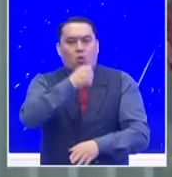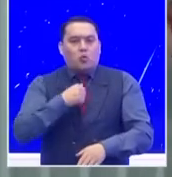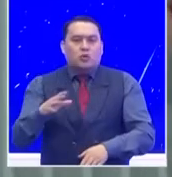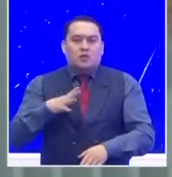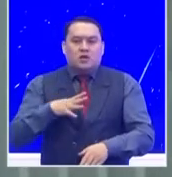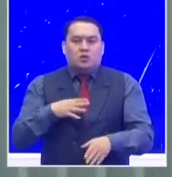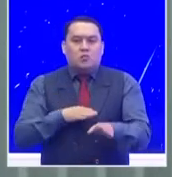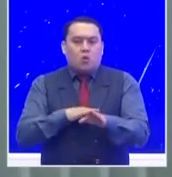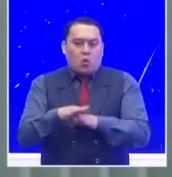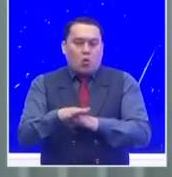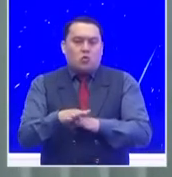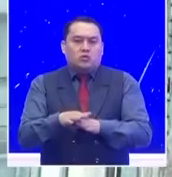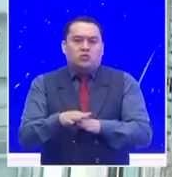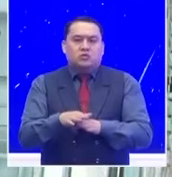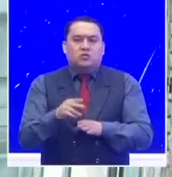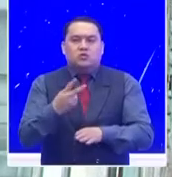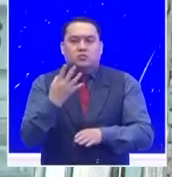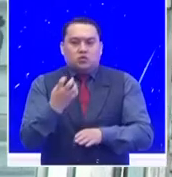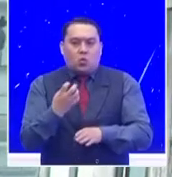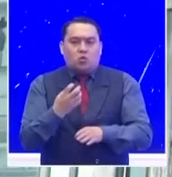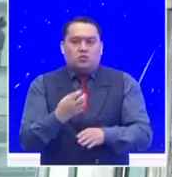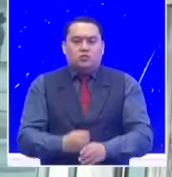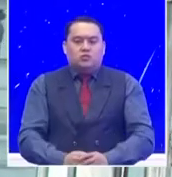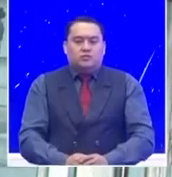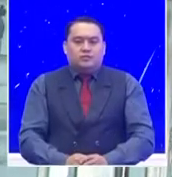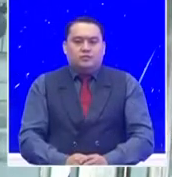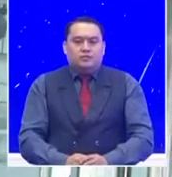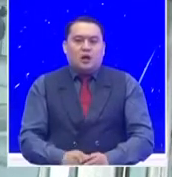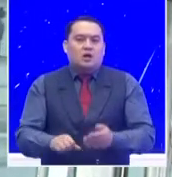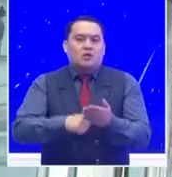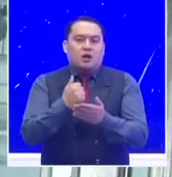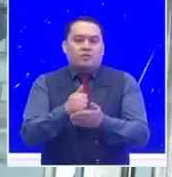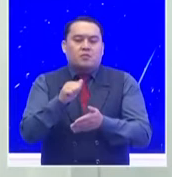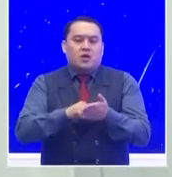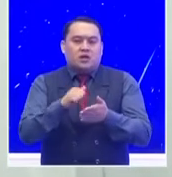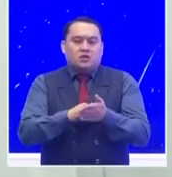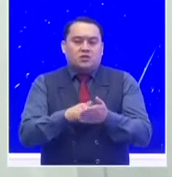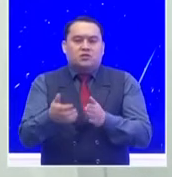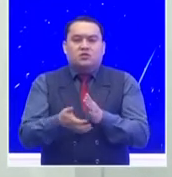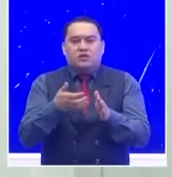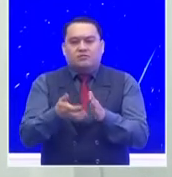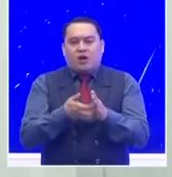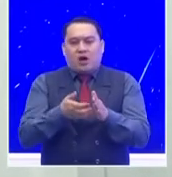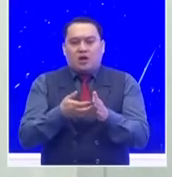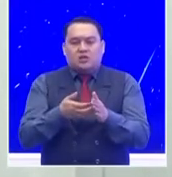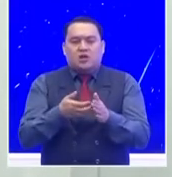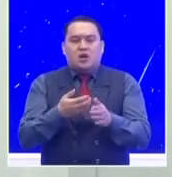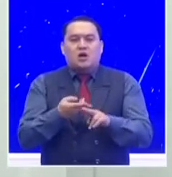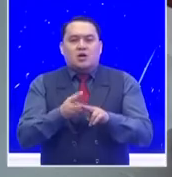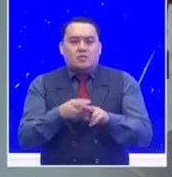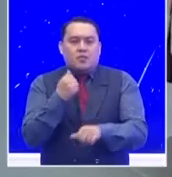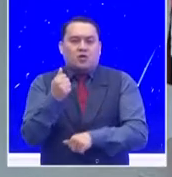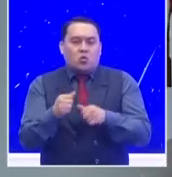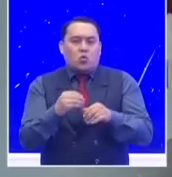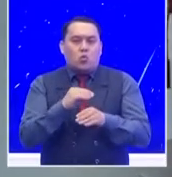были загружены менее чем наполовину от своей мощности. Основной причиной стал дефицит сырья, сложившийся в результате